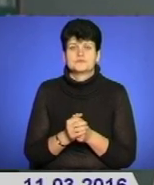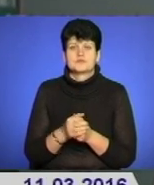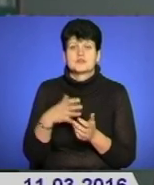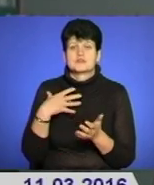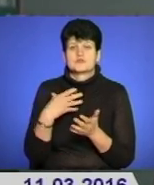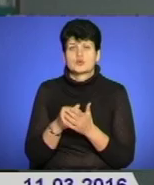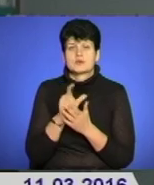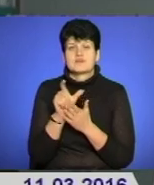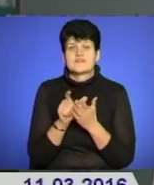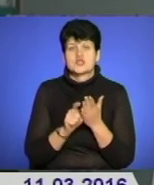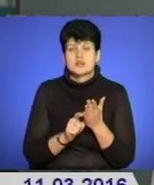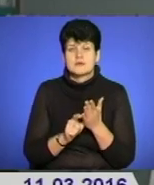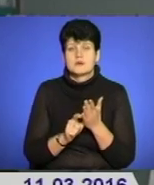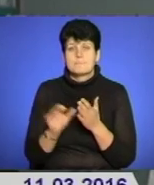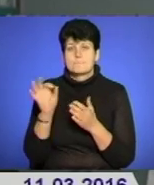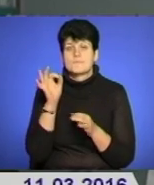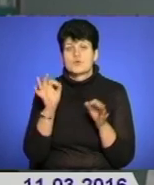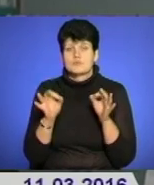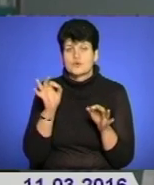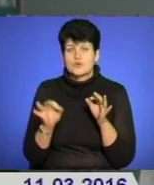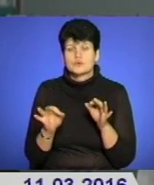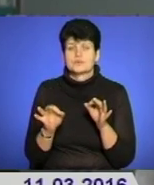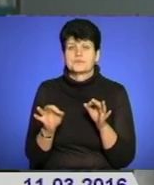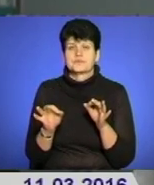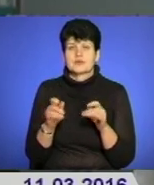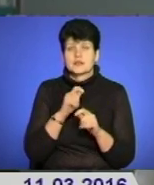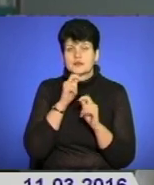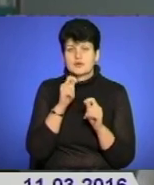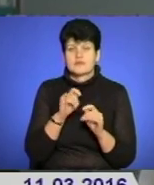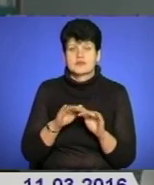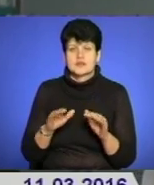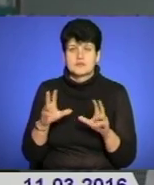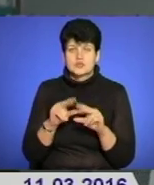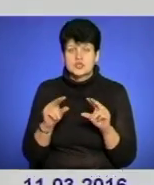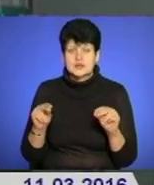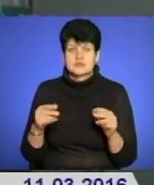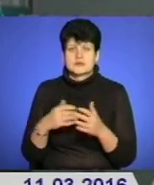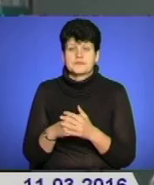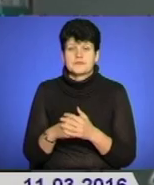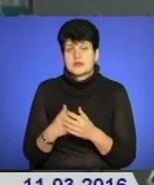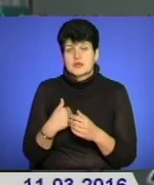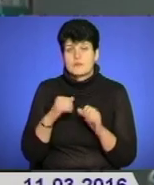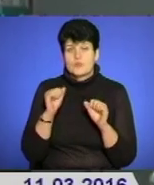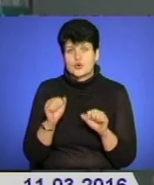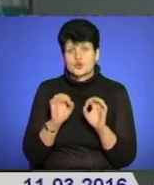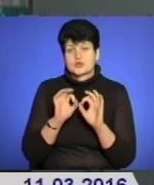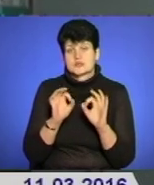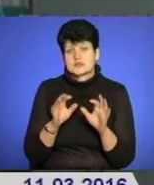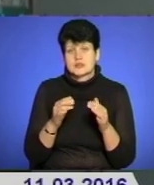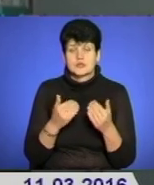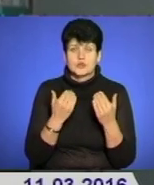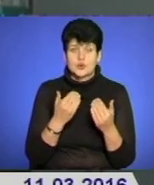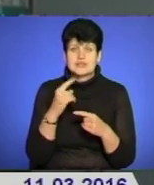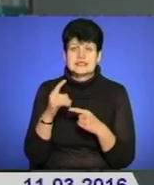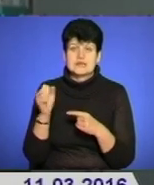своїми віршами про природу, дарував дітям щастя своїми віршами. Я можу розказати його